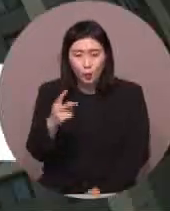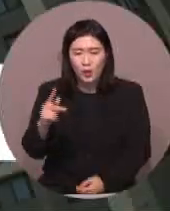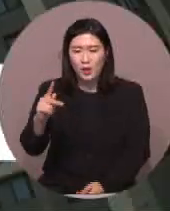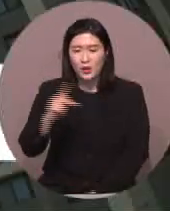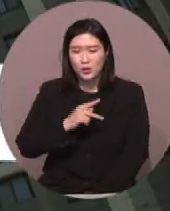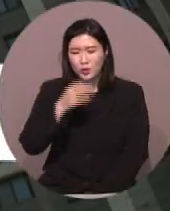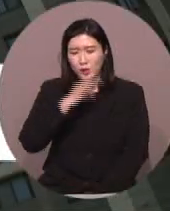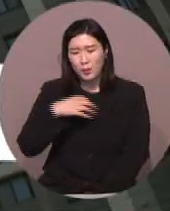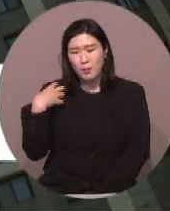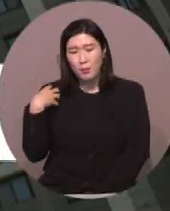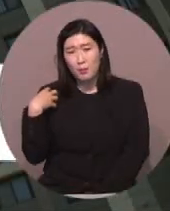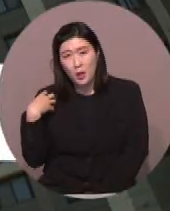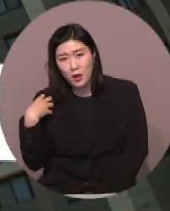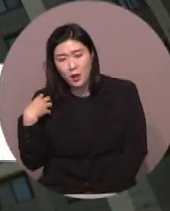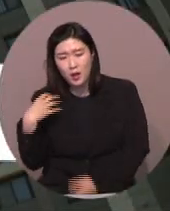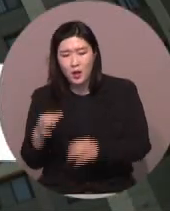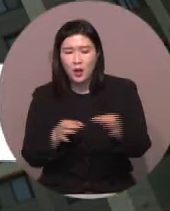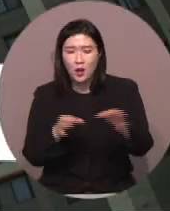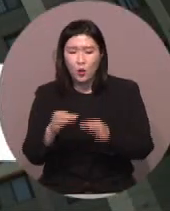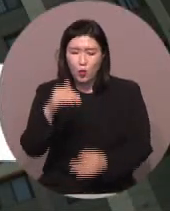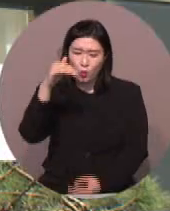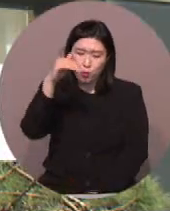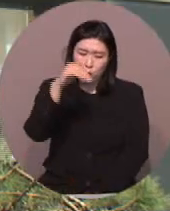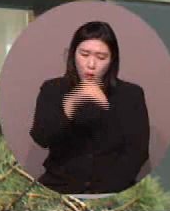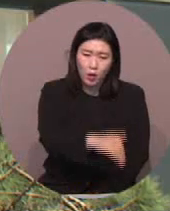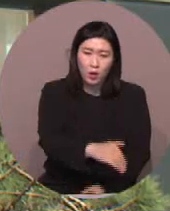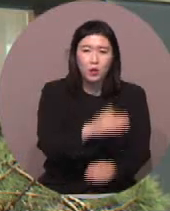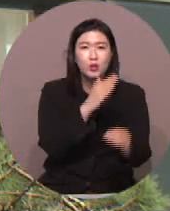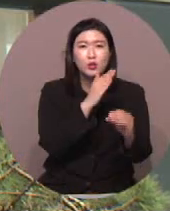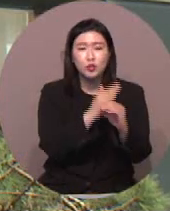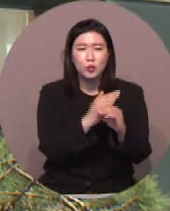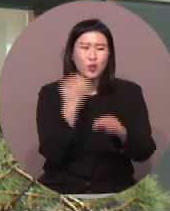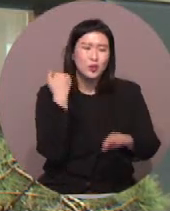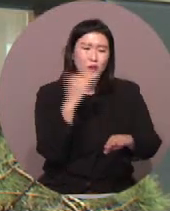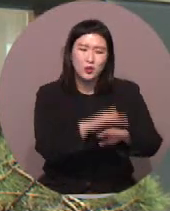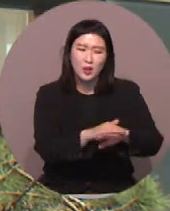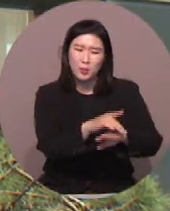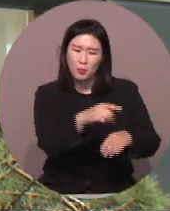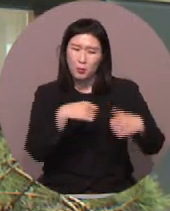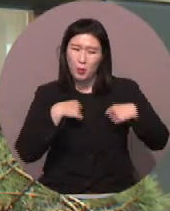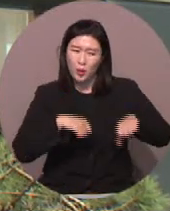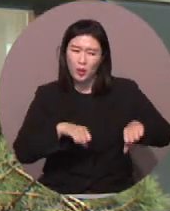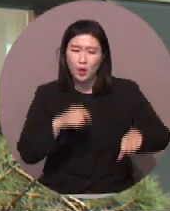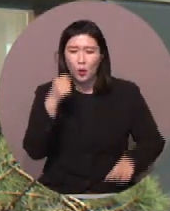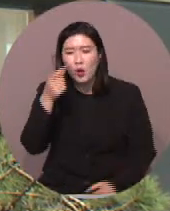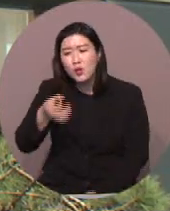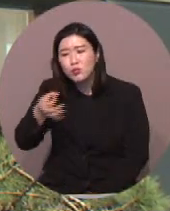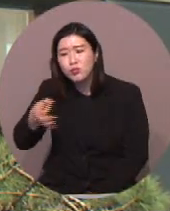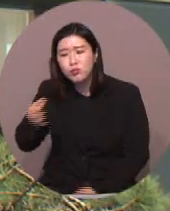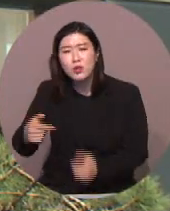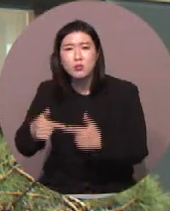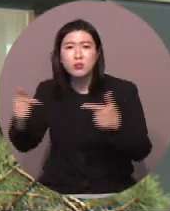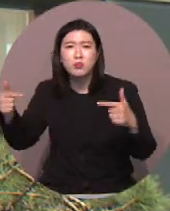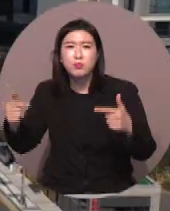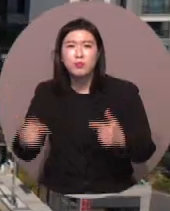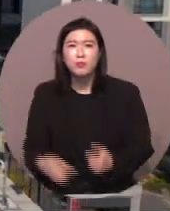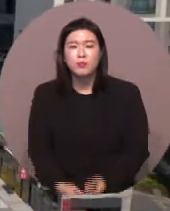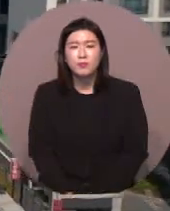크게 오르면서 거래 절벽은 지속되고 전세 대신 월세로 갈아타는 경우도 늘고